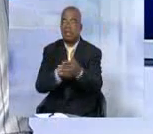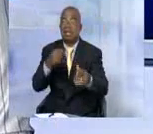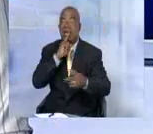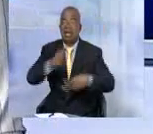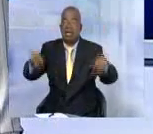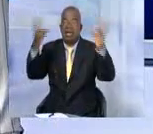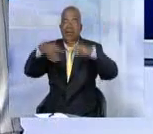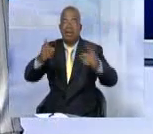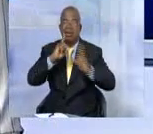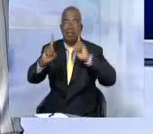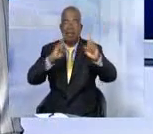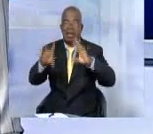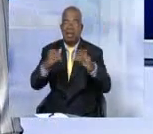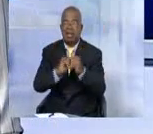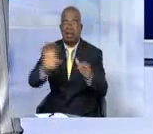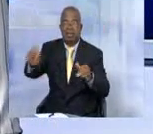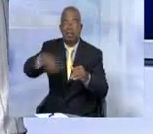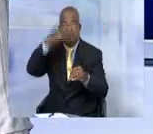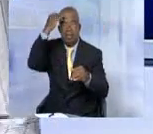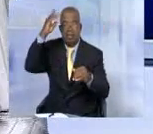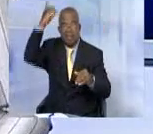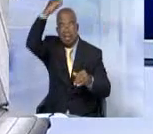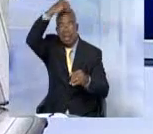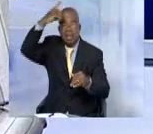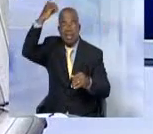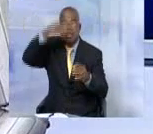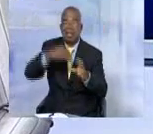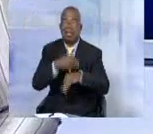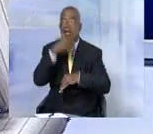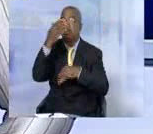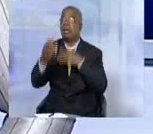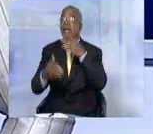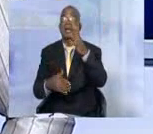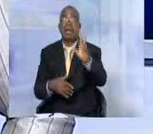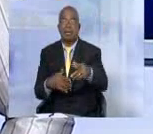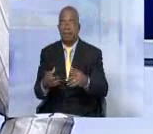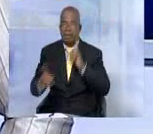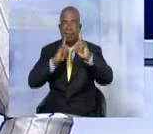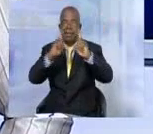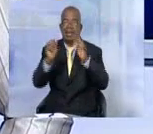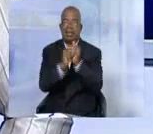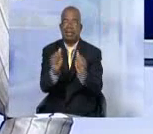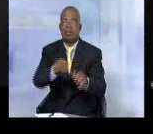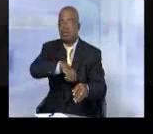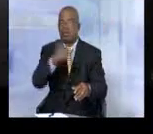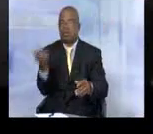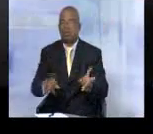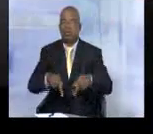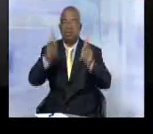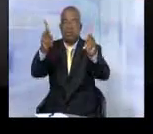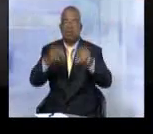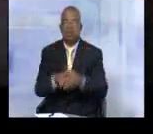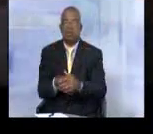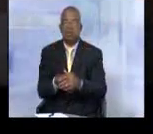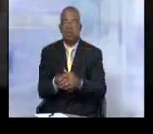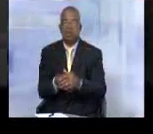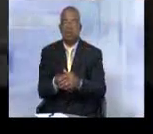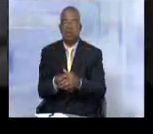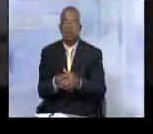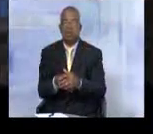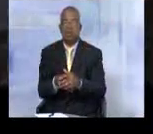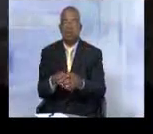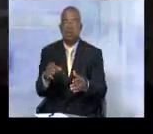parler le premier ministre ivoirien, Daniel Kablan-Duncan. Le point de la rencontre avec Alexis Ouedraogo. Il est arrivé sous une